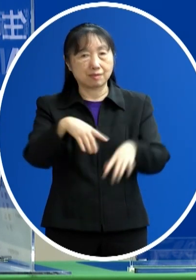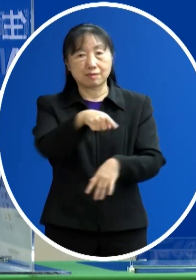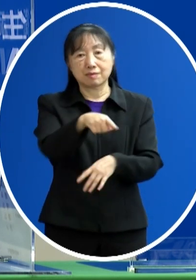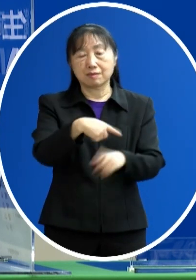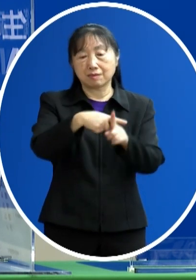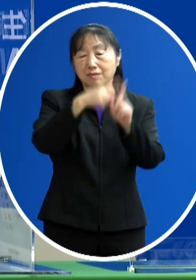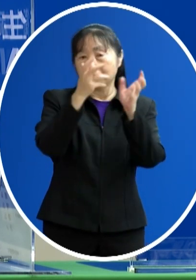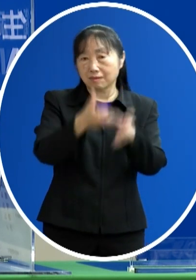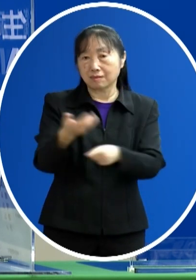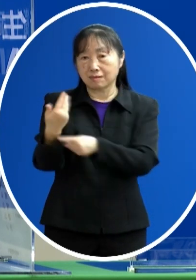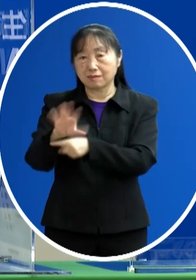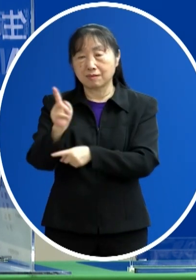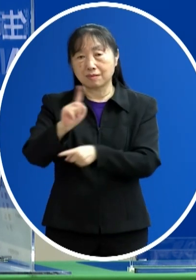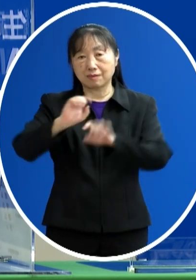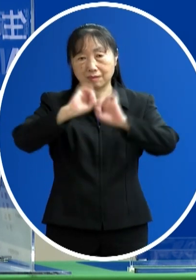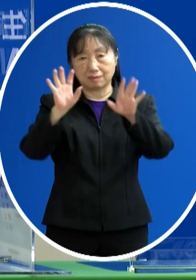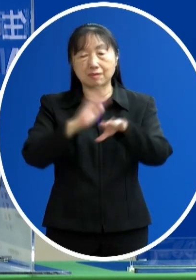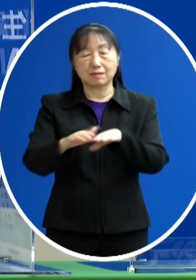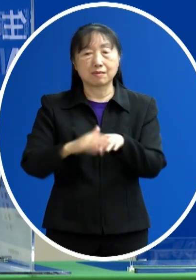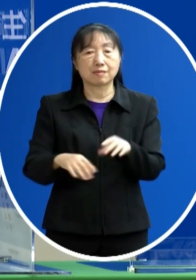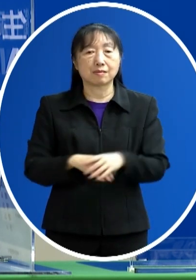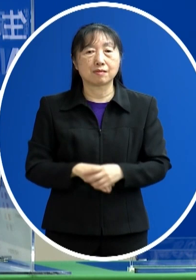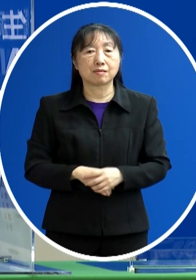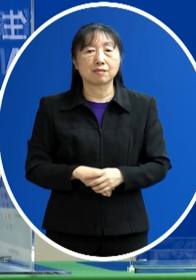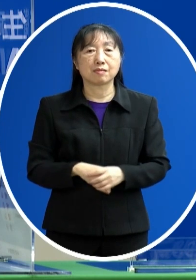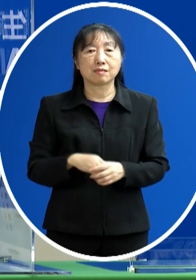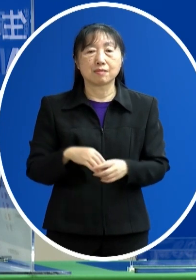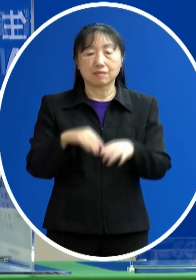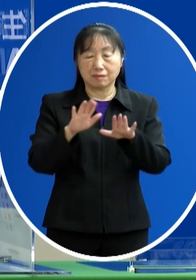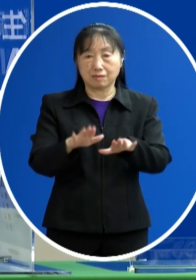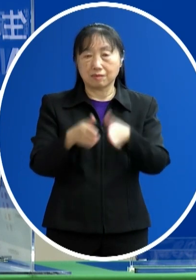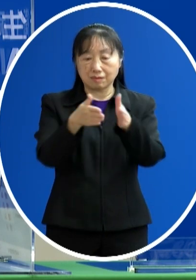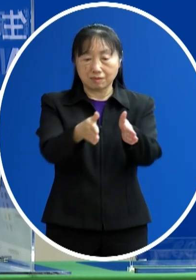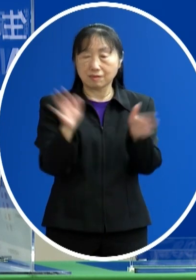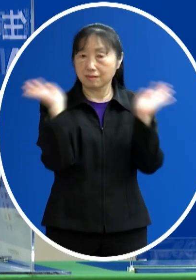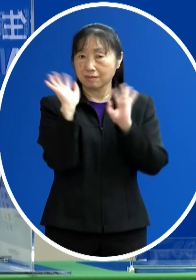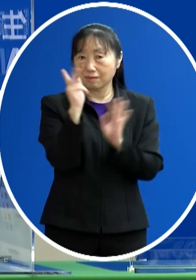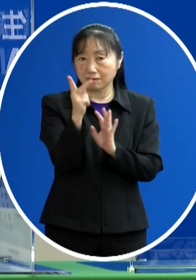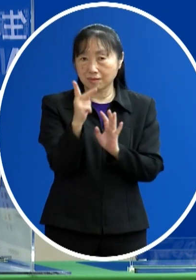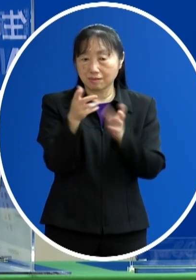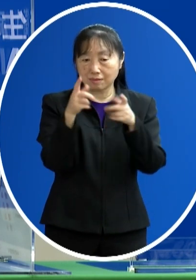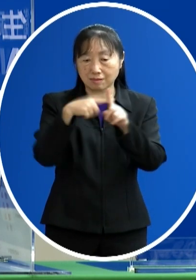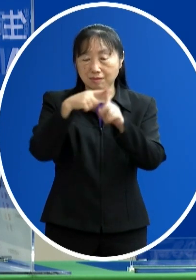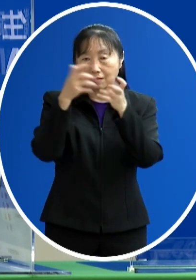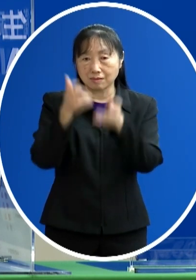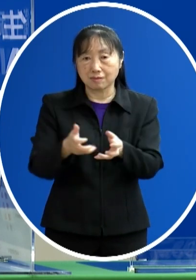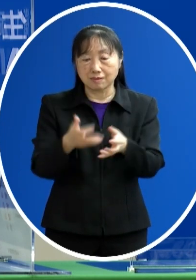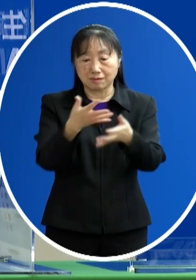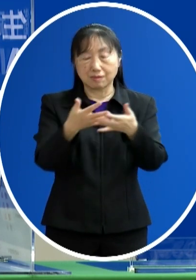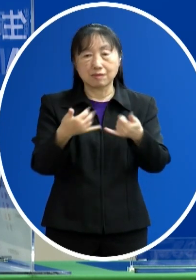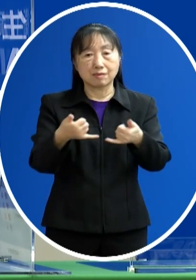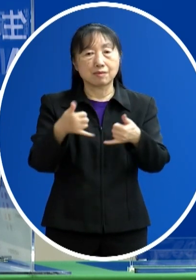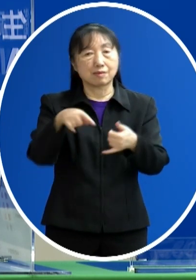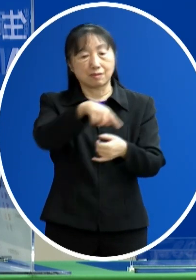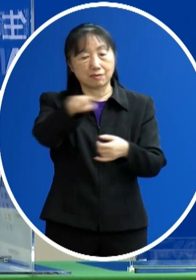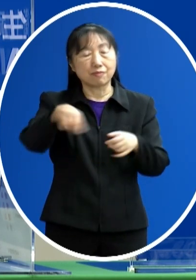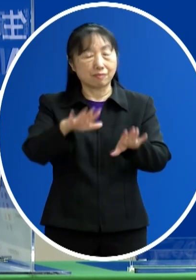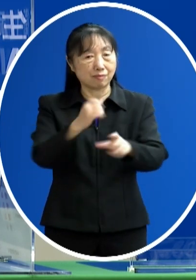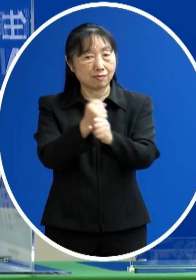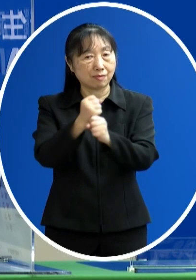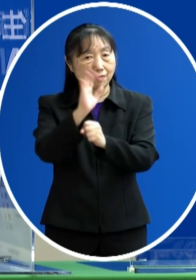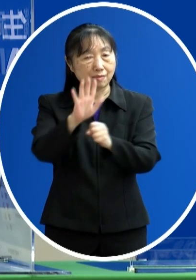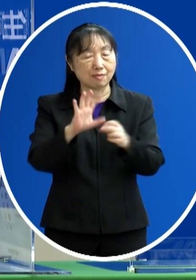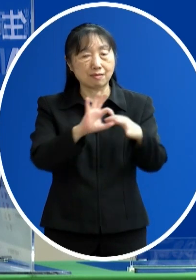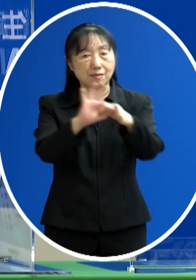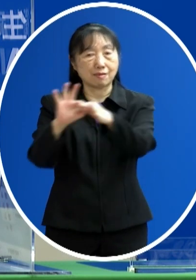的个案里头。那我想就是目前来讲，我们儿科的这个重症的网络哈，事实上还是在运作当中